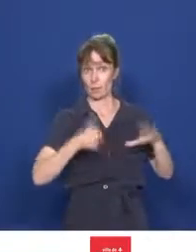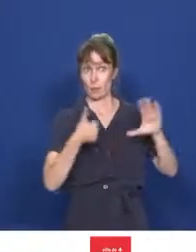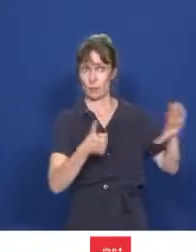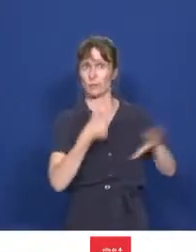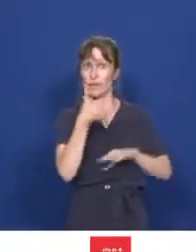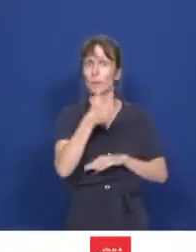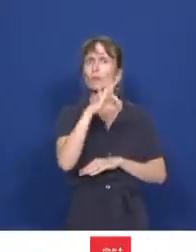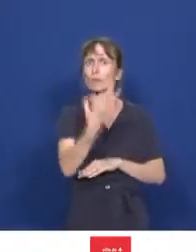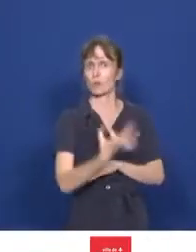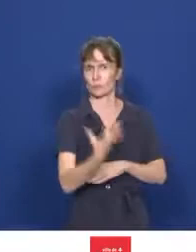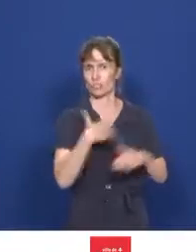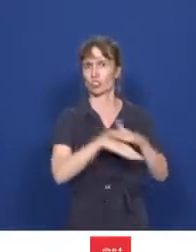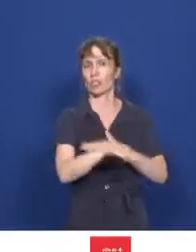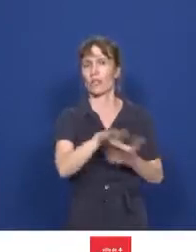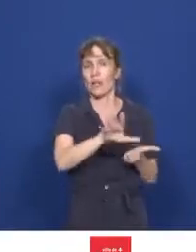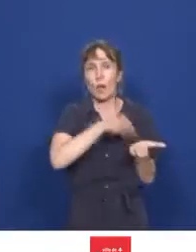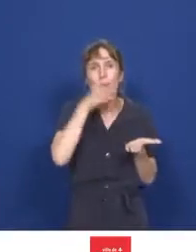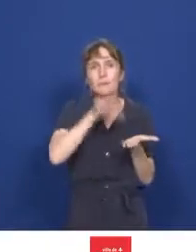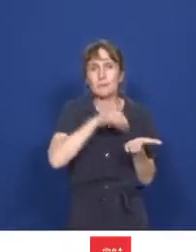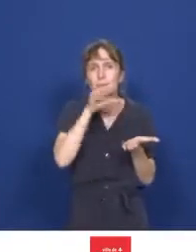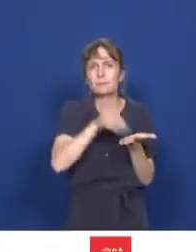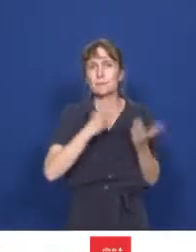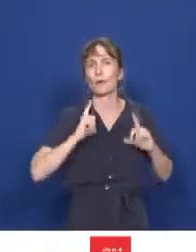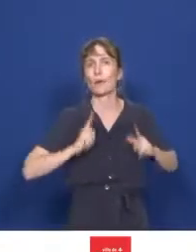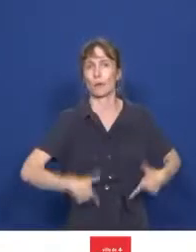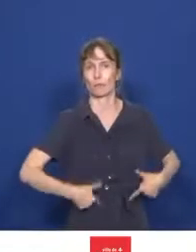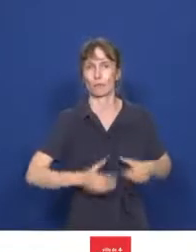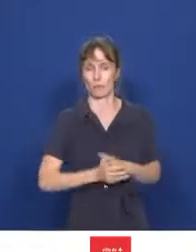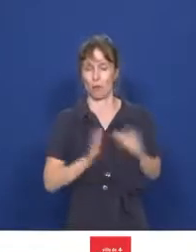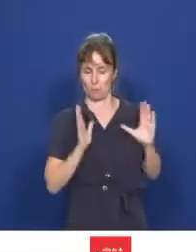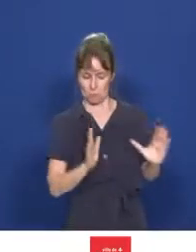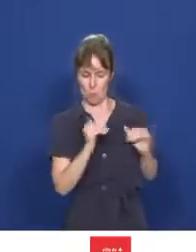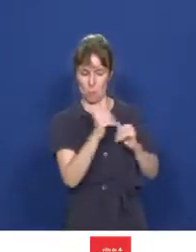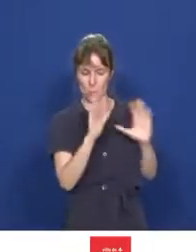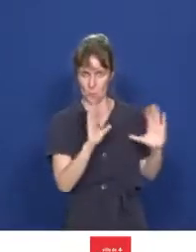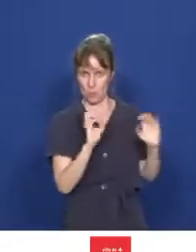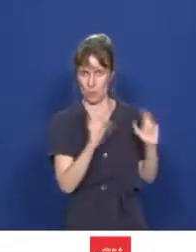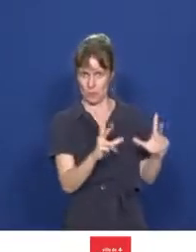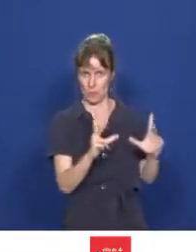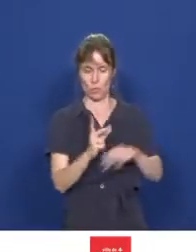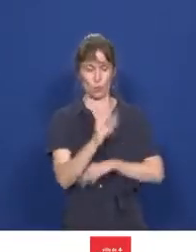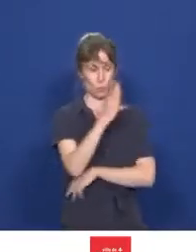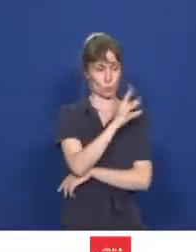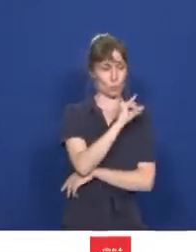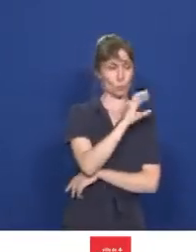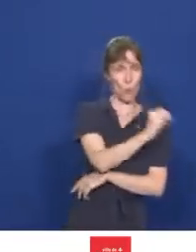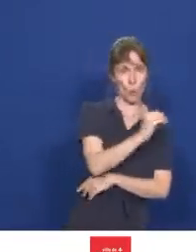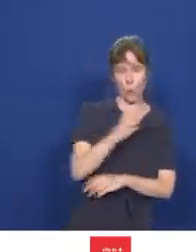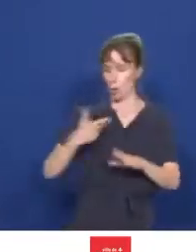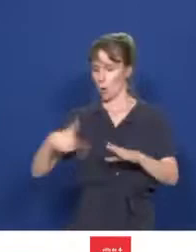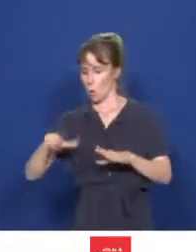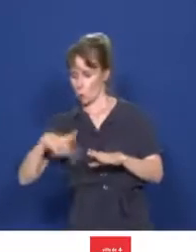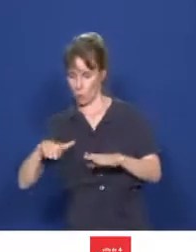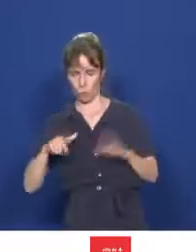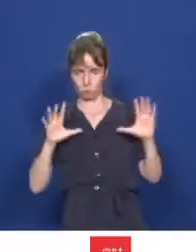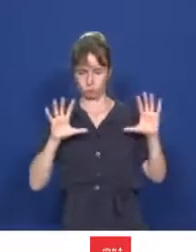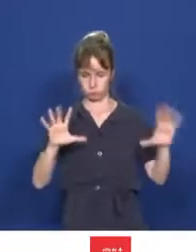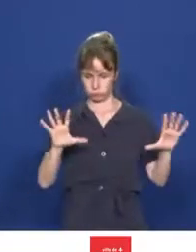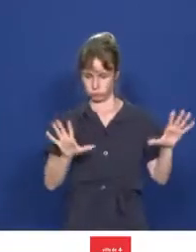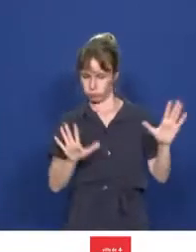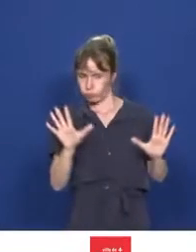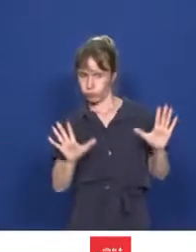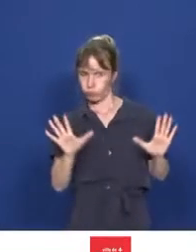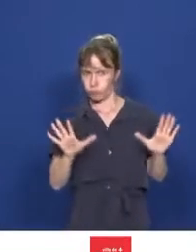Et je vois, alors il y a les produits bio, il y a les produits locaux, et si on prend pour les deux à la louche, on est dans les écoles et les